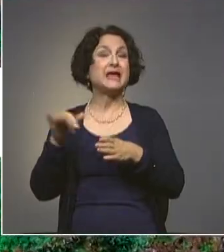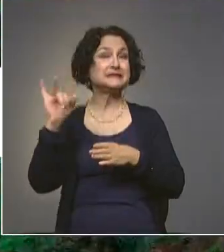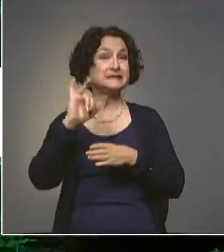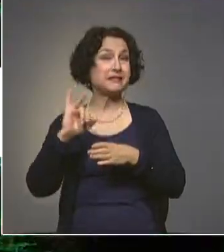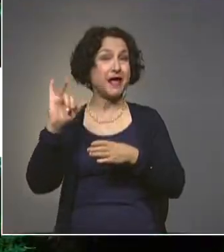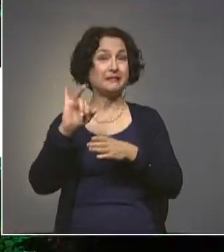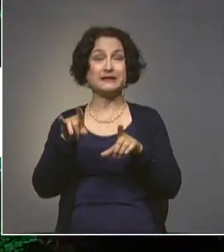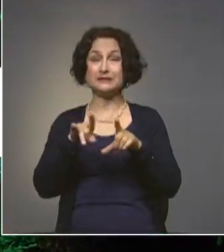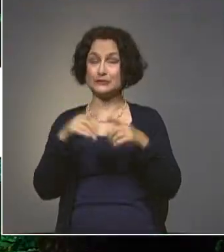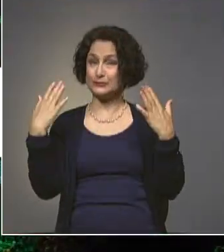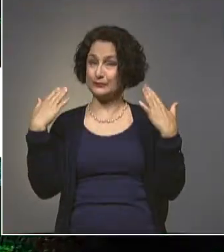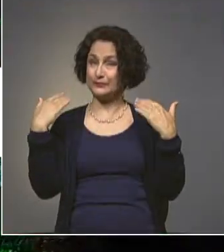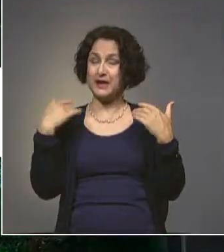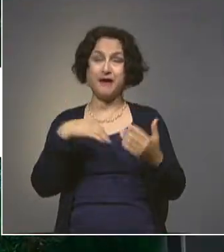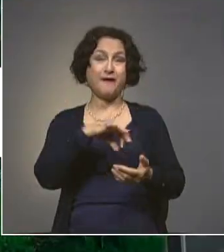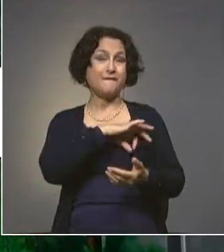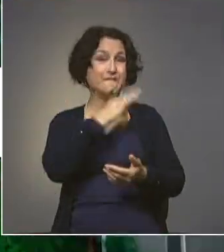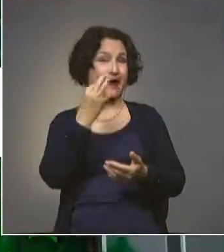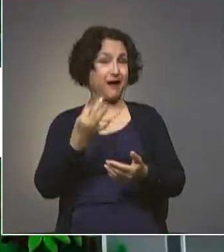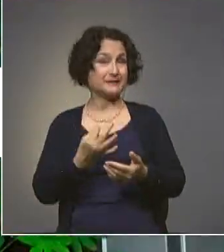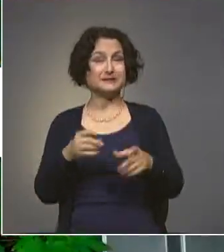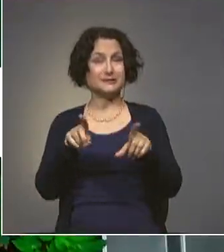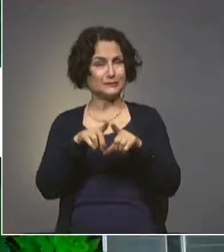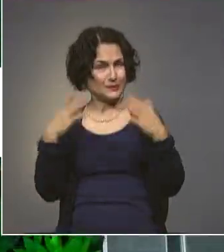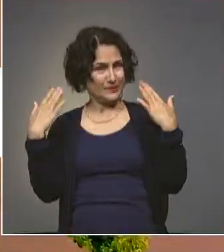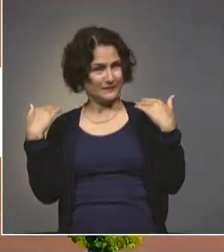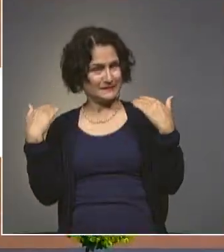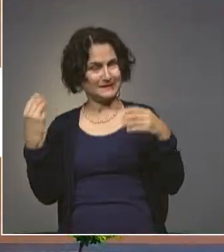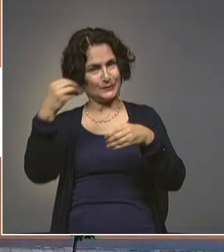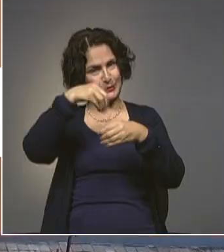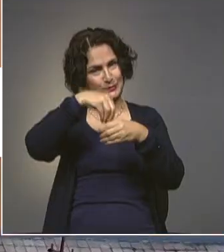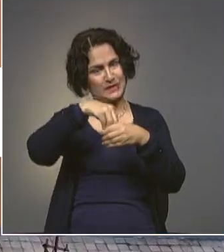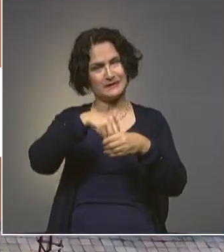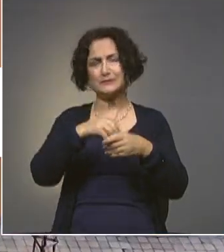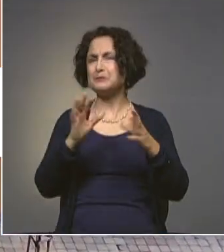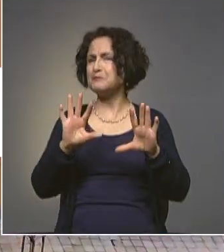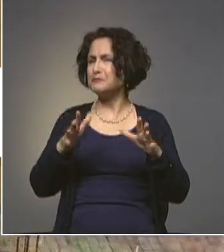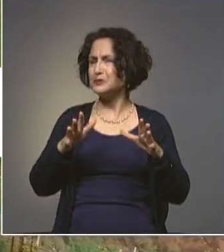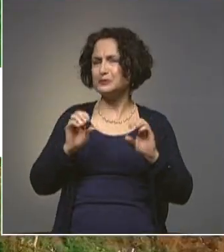Суббиотех от Париж, Франция, и пропуснах, може би,